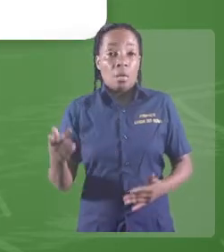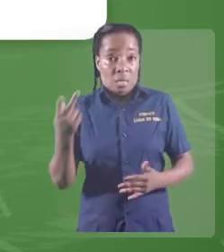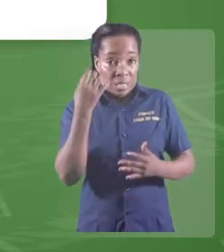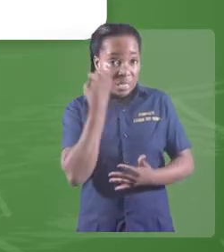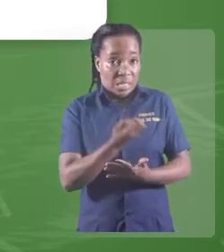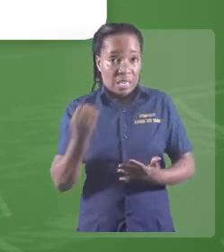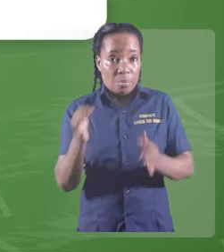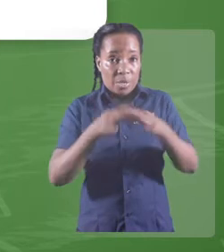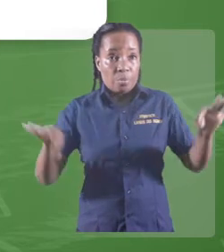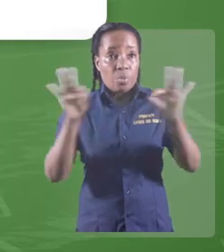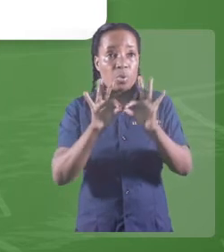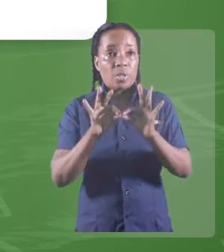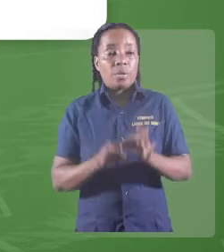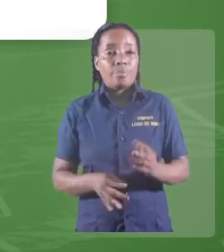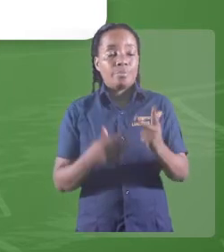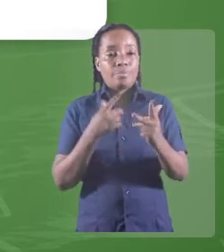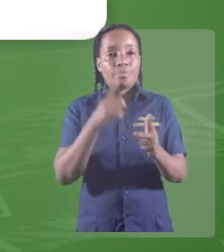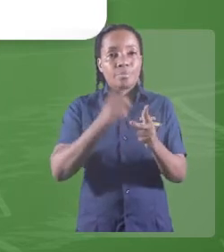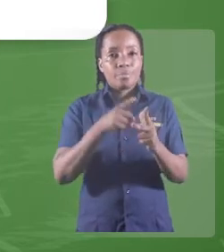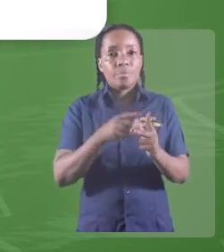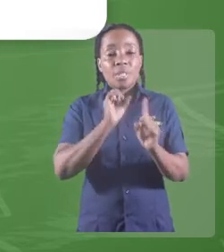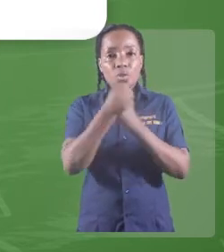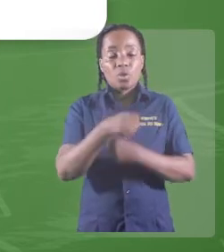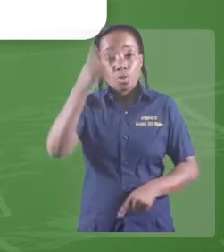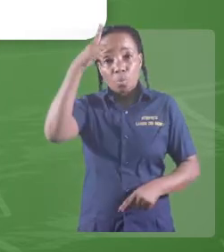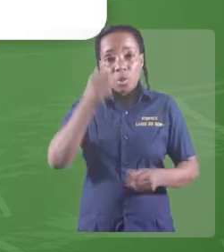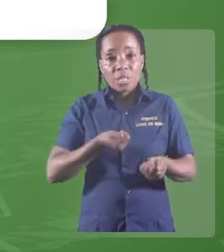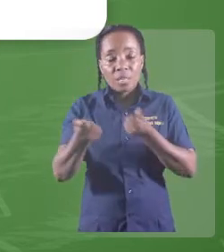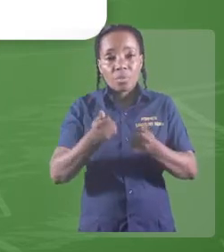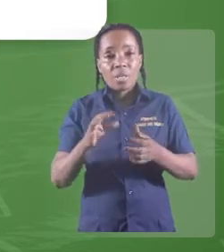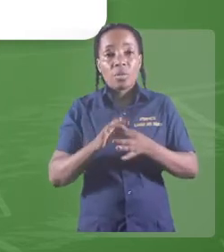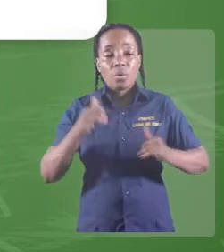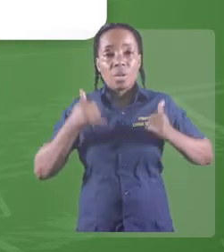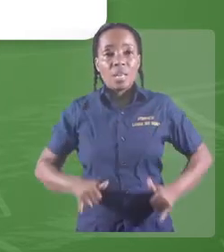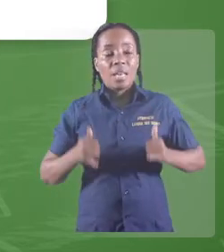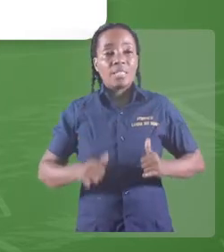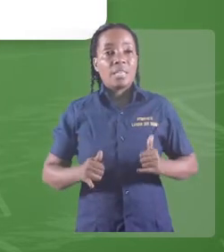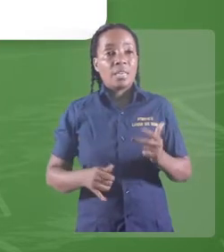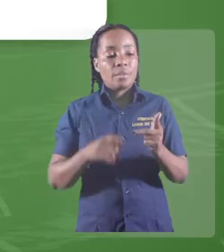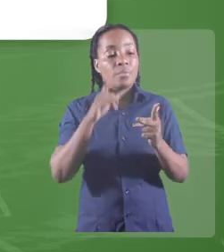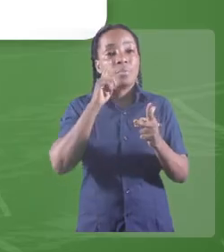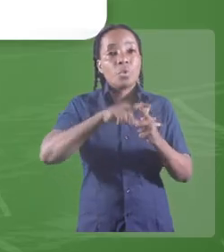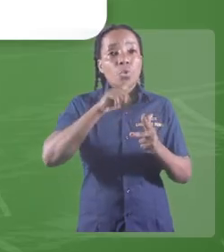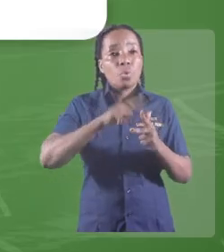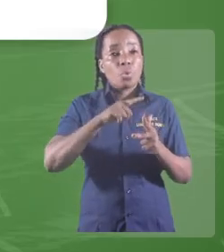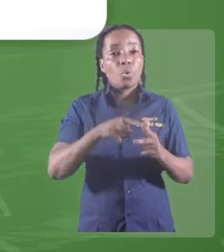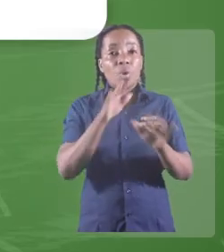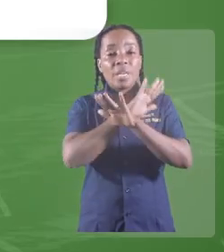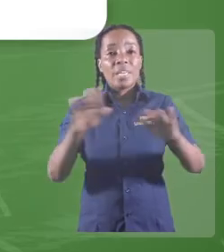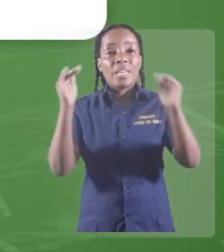point, le statut politique et administratif de l'Algérie. Le second point,